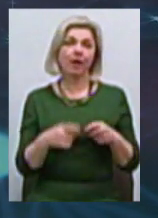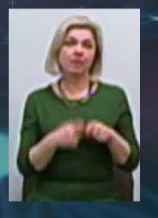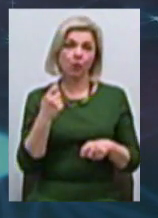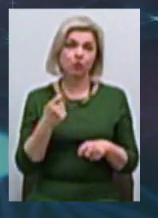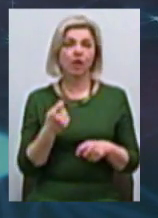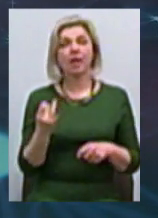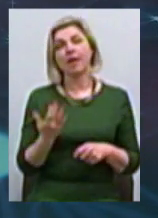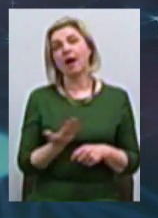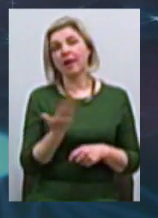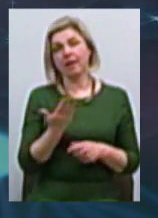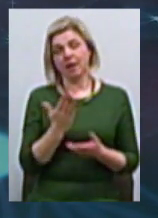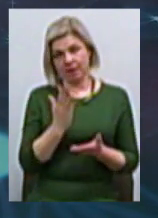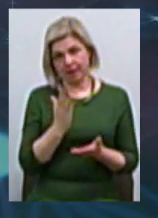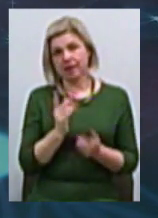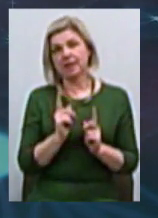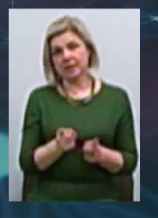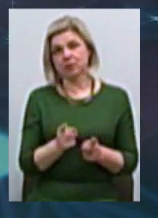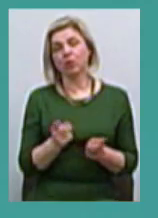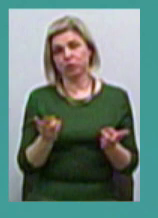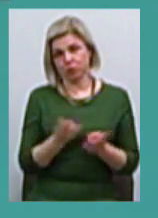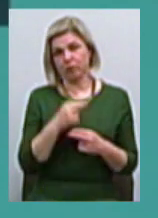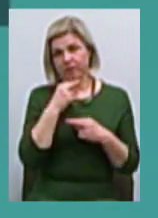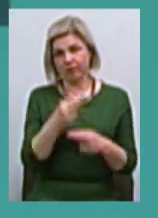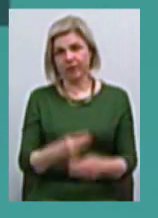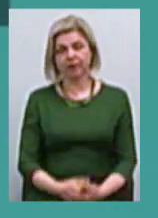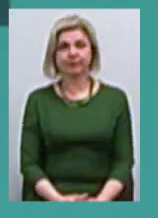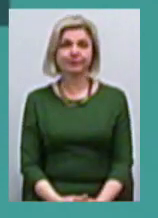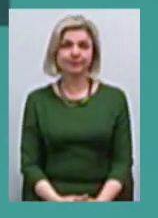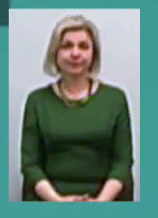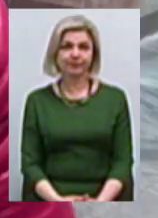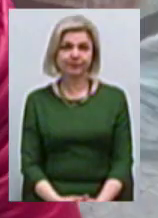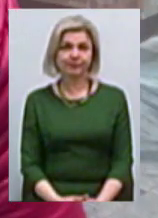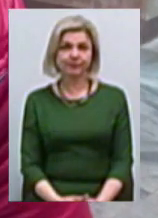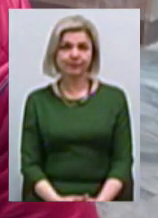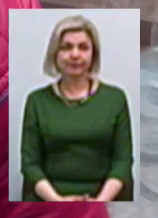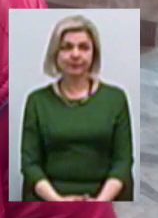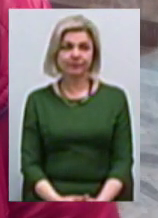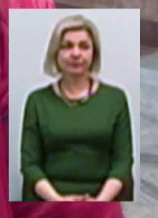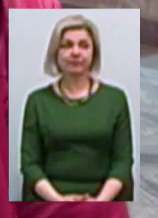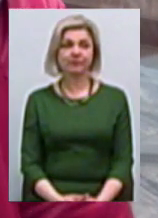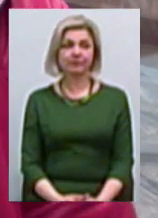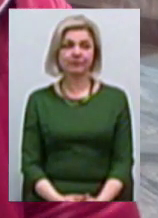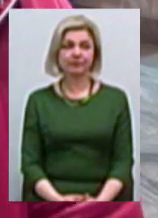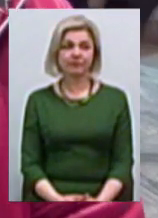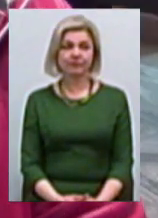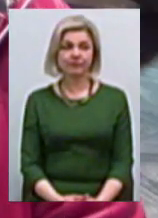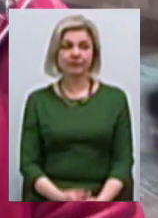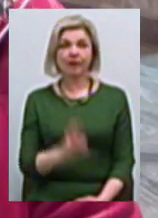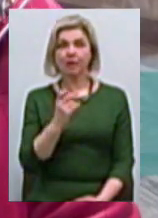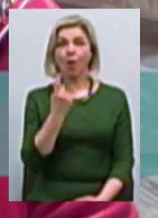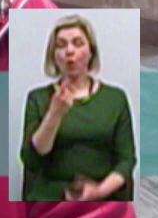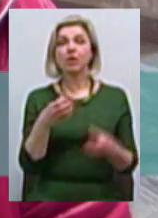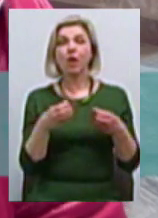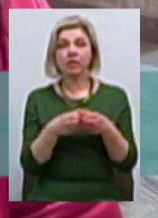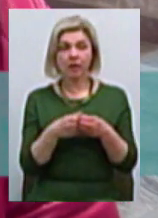які з них дійсно варті уваги. Будь ласка. Ну, зокрема, на одній з дільниць в